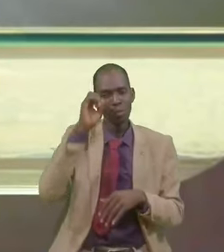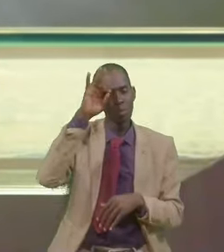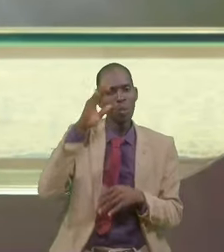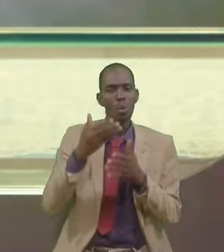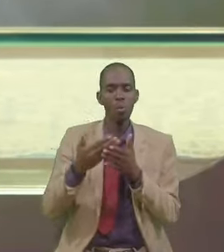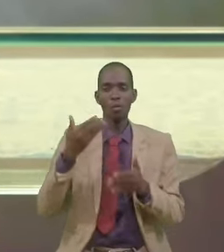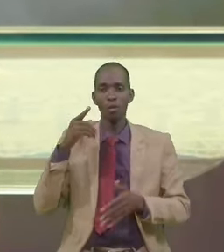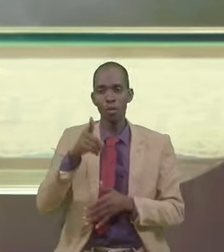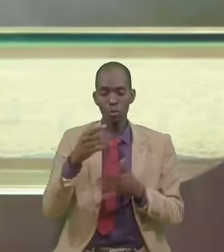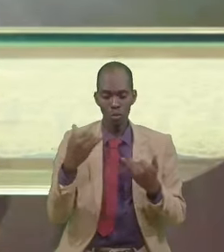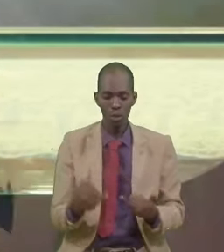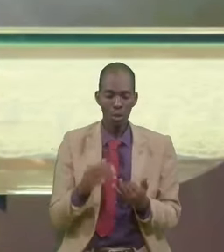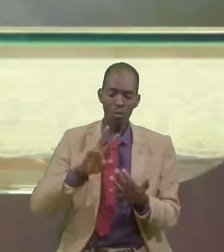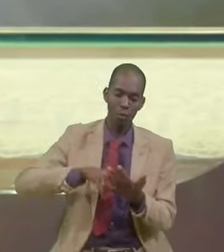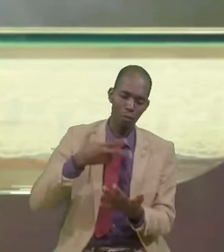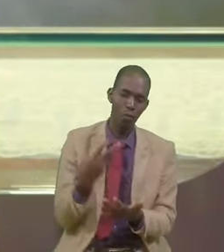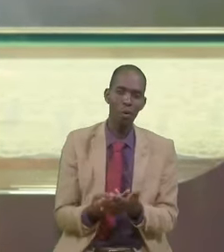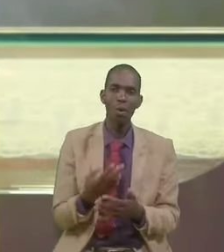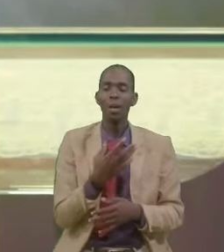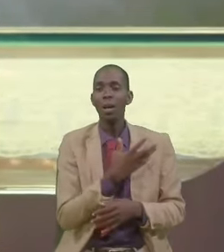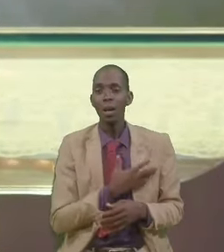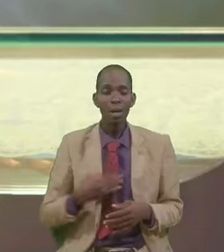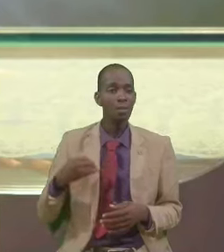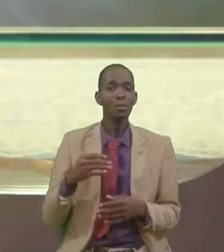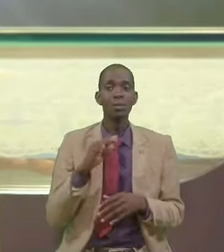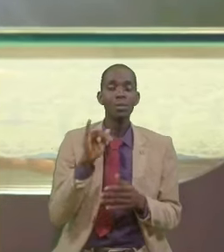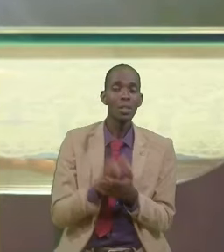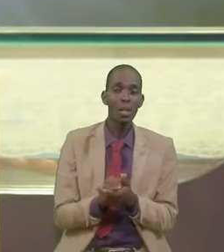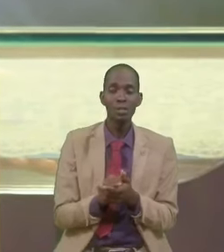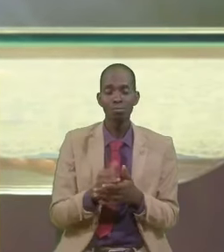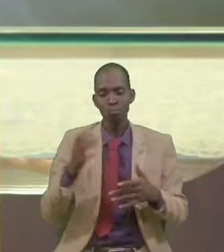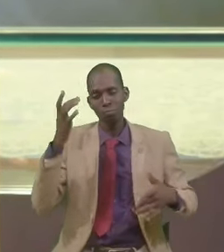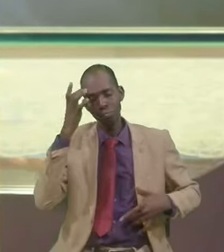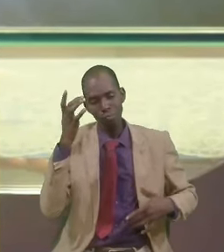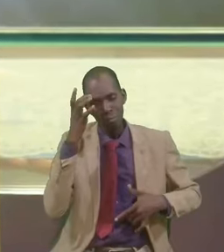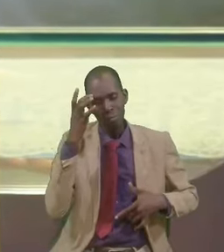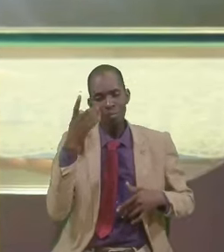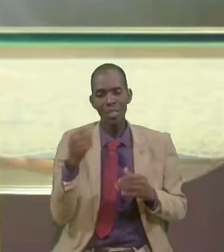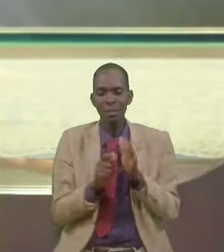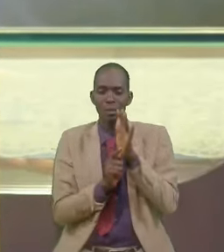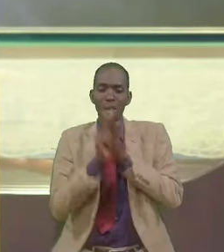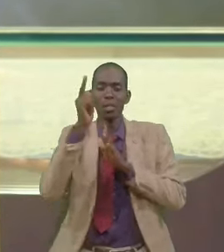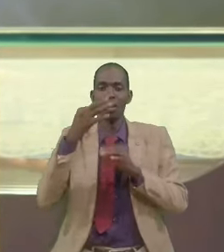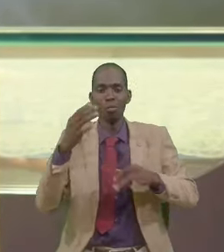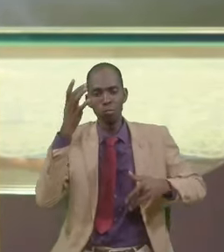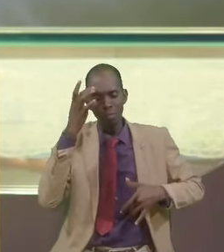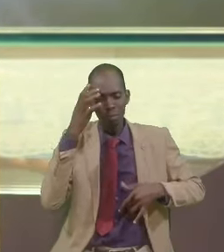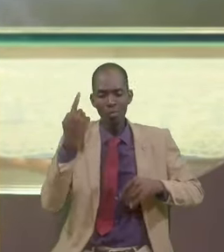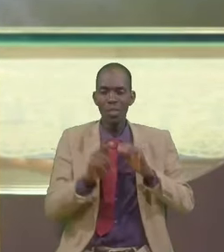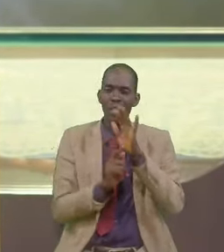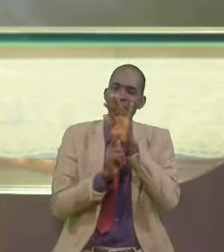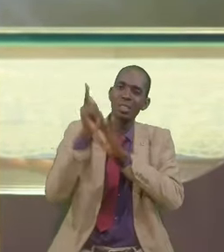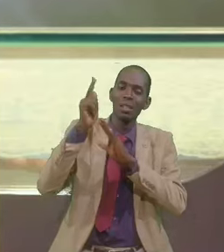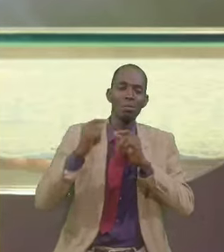tombent devant vous ce soir. Et le géant de l'infirmité, le géant de la maladie, le